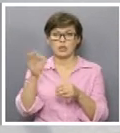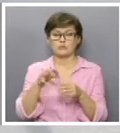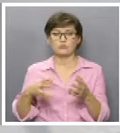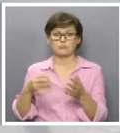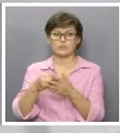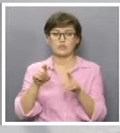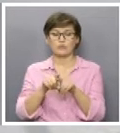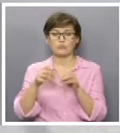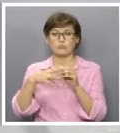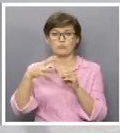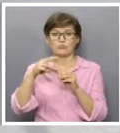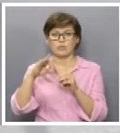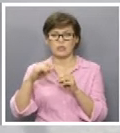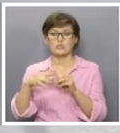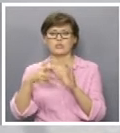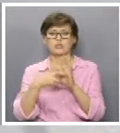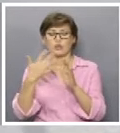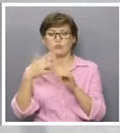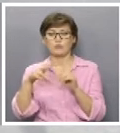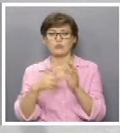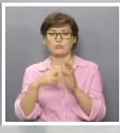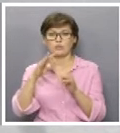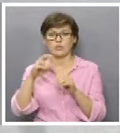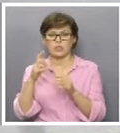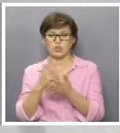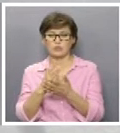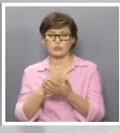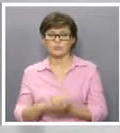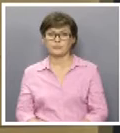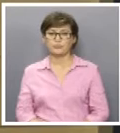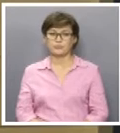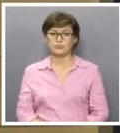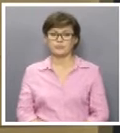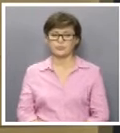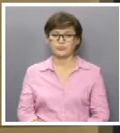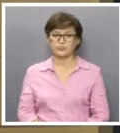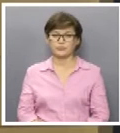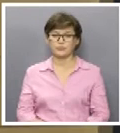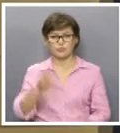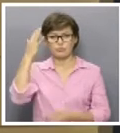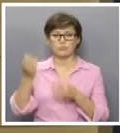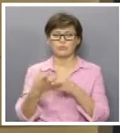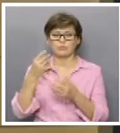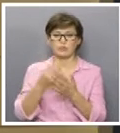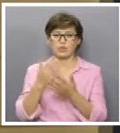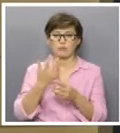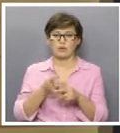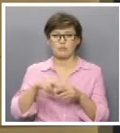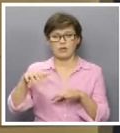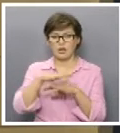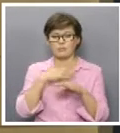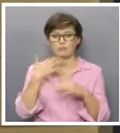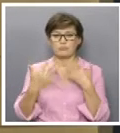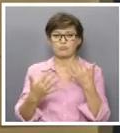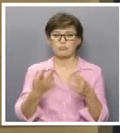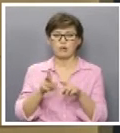саны 15 миллиард 858 миллион теңгеге жуықтады. Мұнай бағасы қымбаттап жатыр. Халық көп тұтынатын